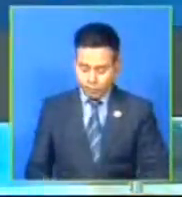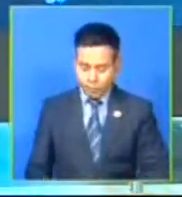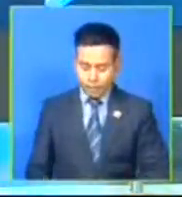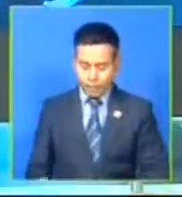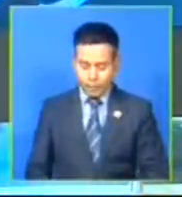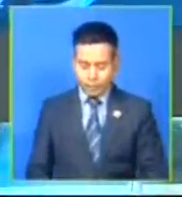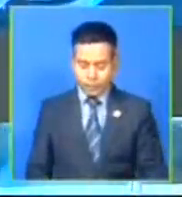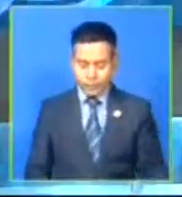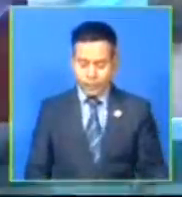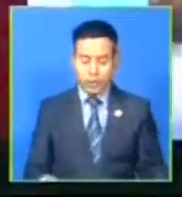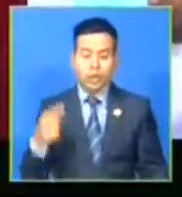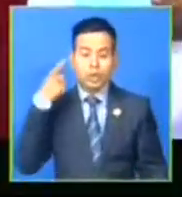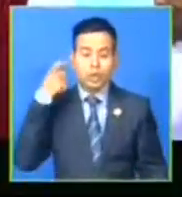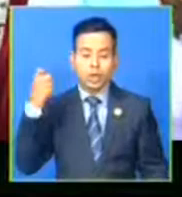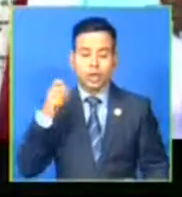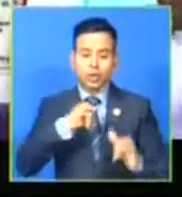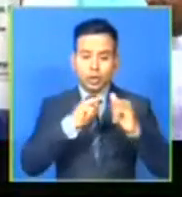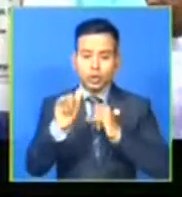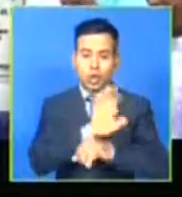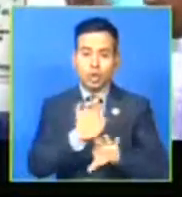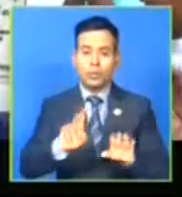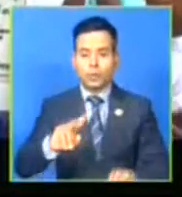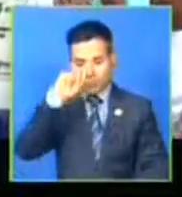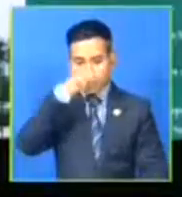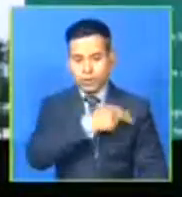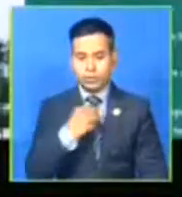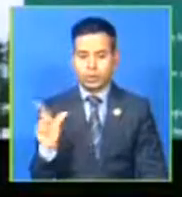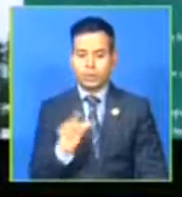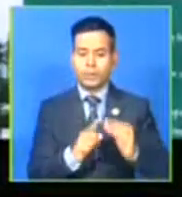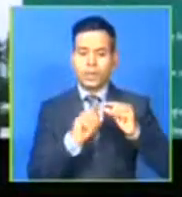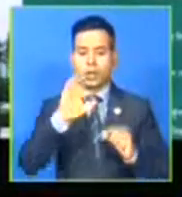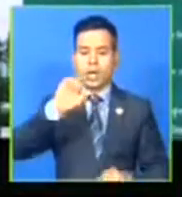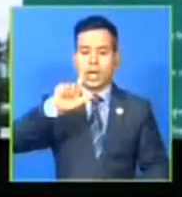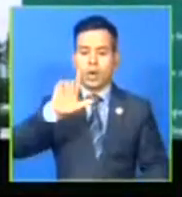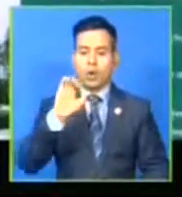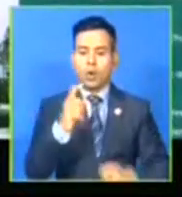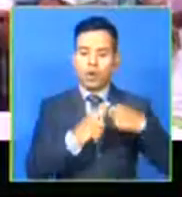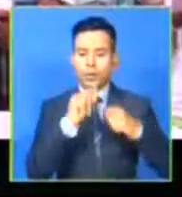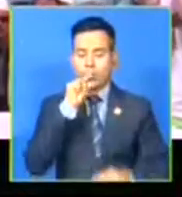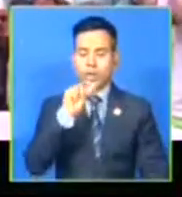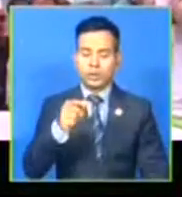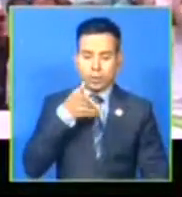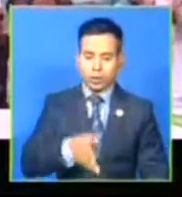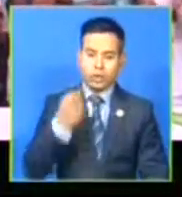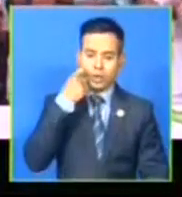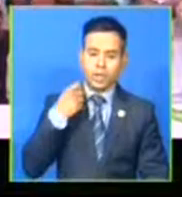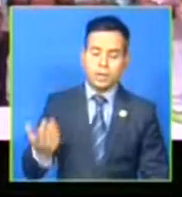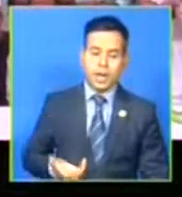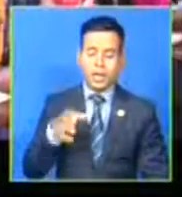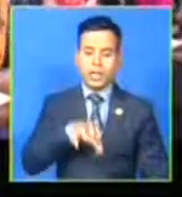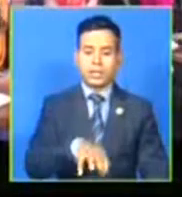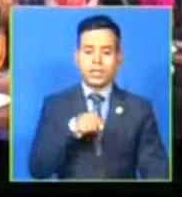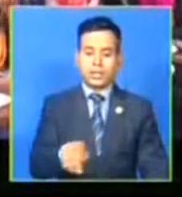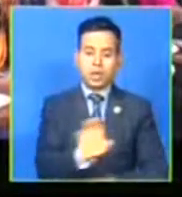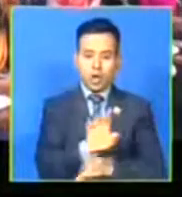তথ্য ও যোগাযোগ প্রযুক্তি প্রতিমন্ত্রী জুনায়েদ আহমেদ পলক বলেছেন, বর্তমান সরকার দেশকে হার্ডওয়্যার ও সফটওয়্যার ম্যানুফ্যাকচারিং হাব হিসেবে